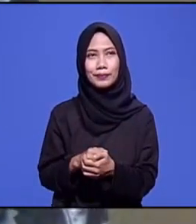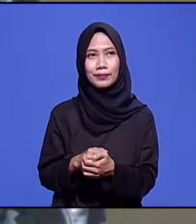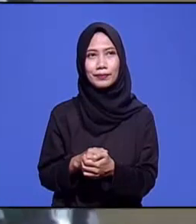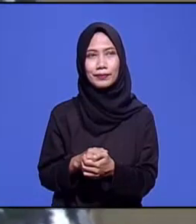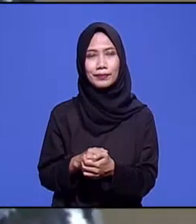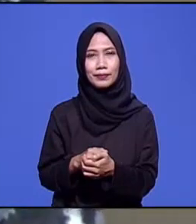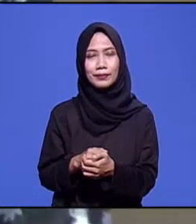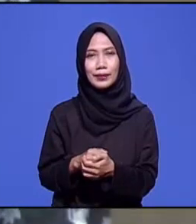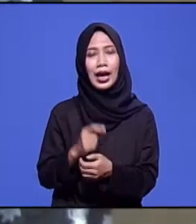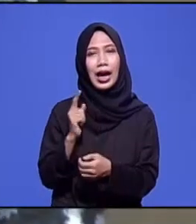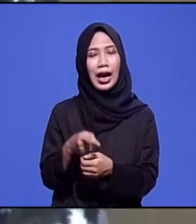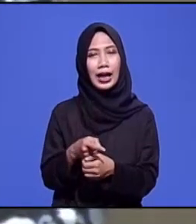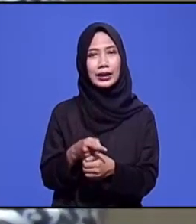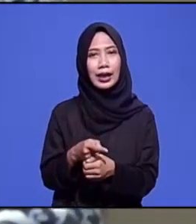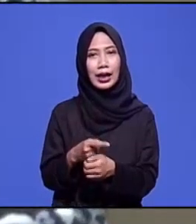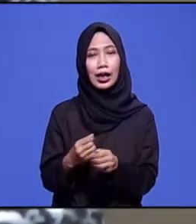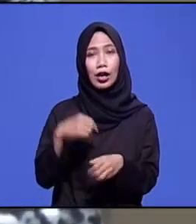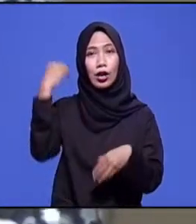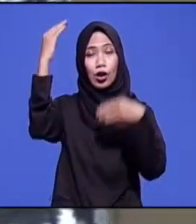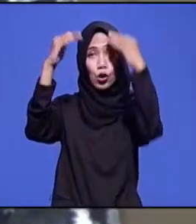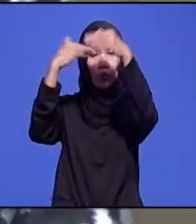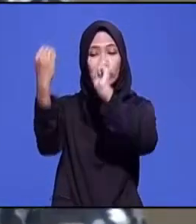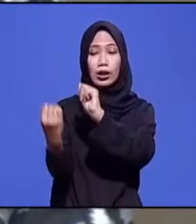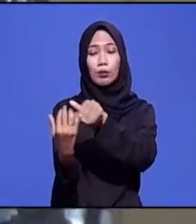mungkin ada pengaturan ventilasi, sirkulasi di sana.